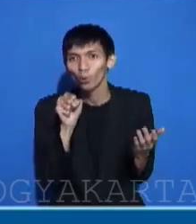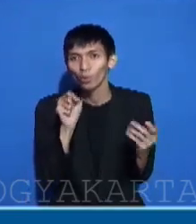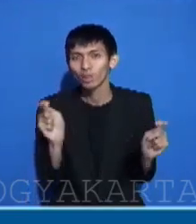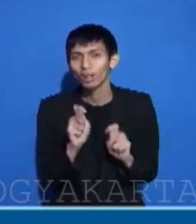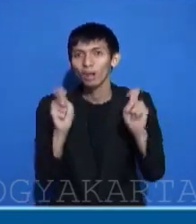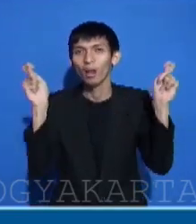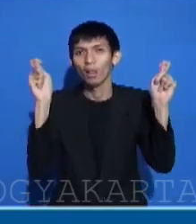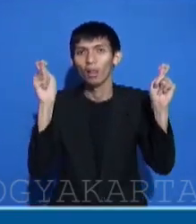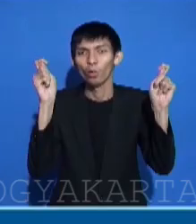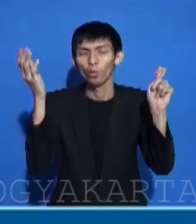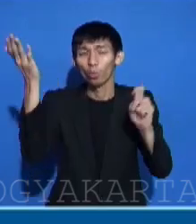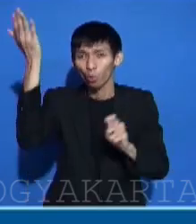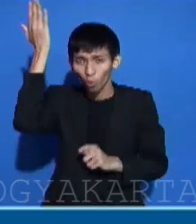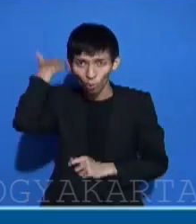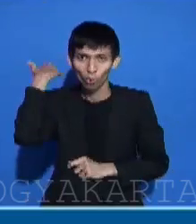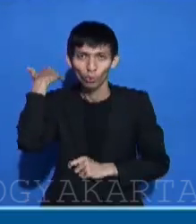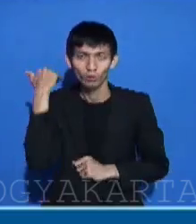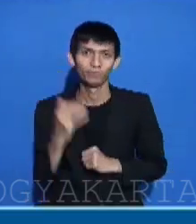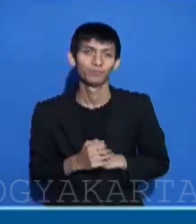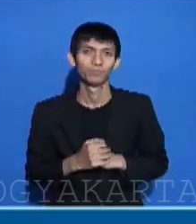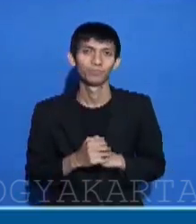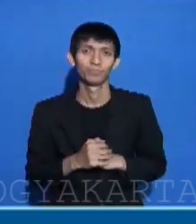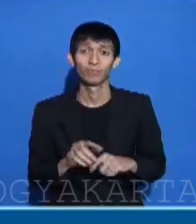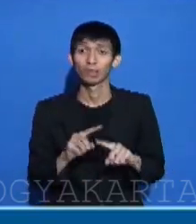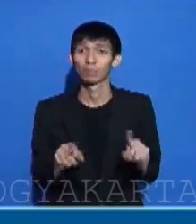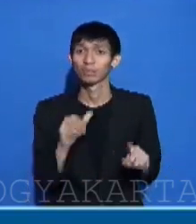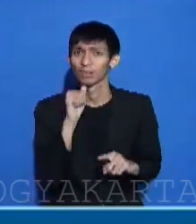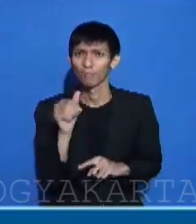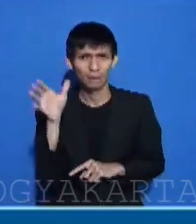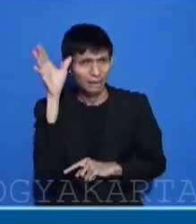as n sen